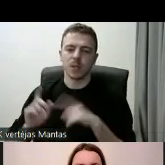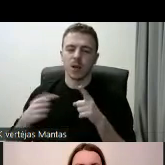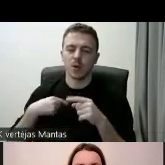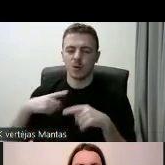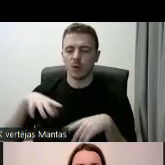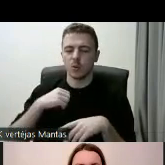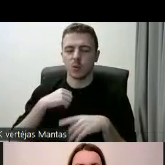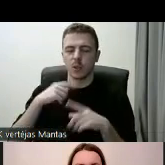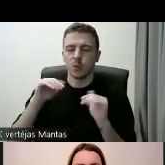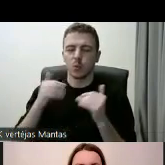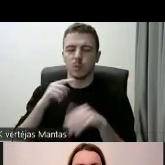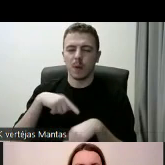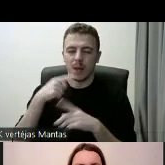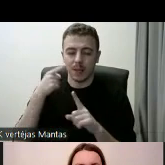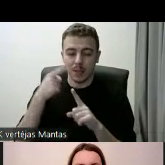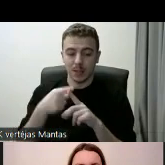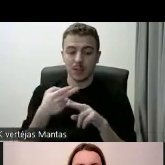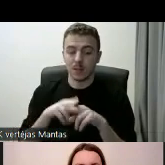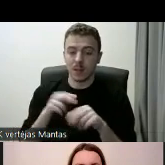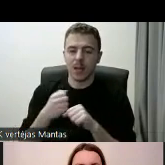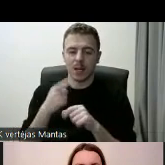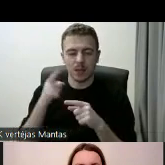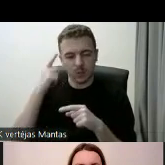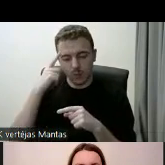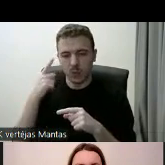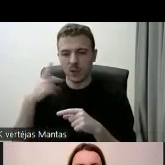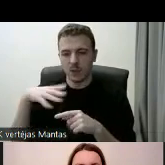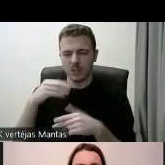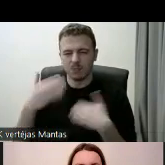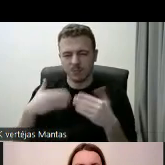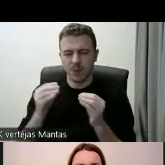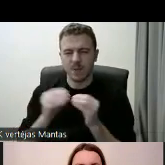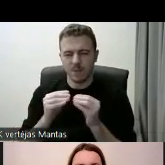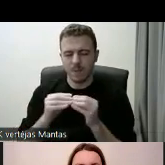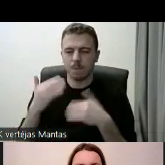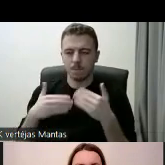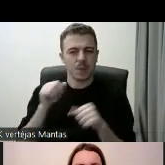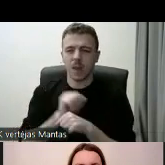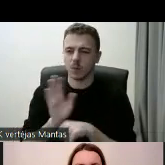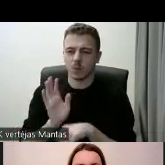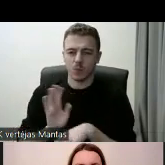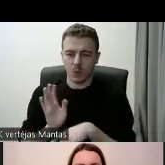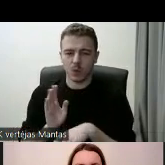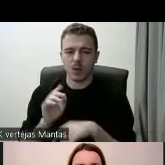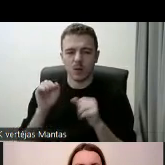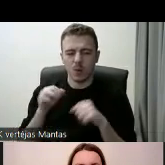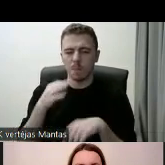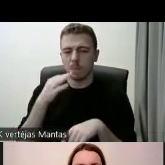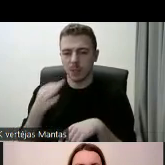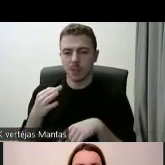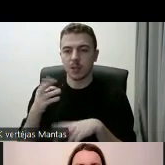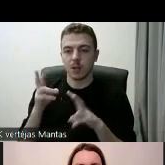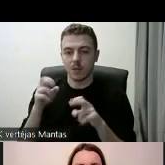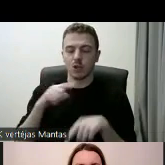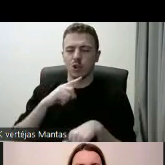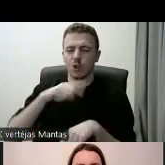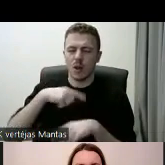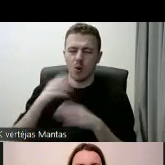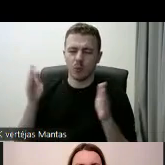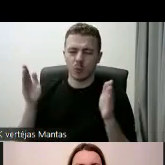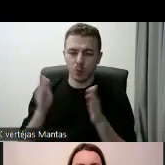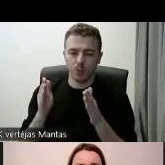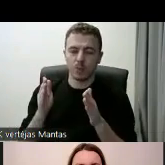tikslų, būtina užtikrinti, kad žmonės ir toliau judėtų į priekį, kad jie nesustotų. Ir kad būtų galima pasakyti, kad štai per šį trumpą